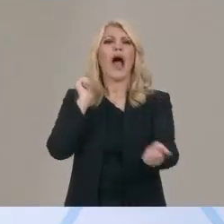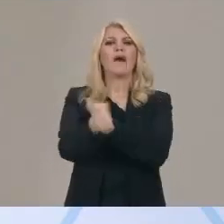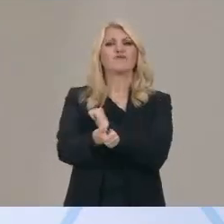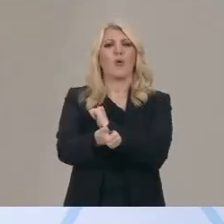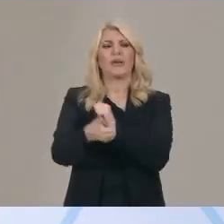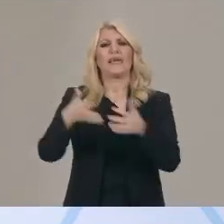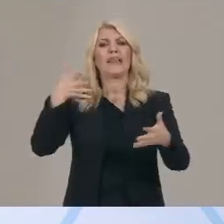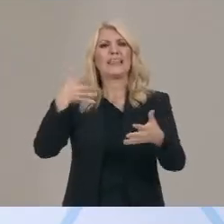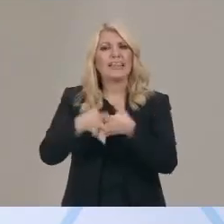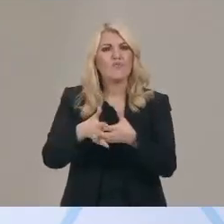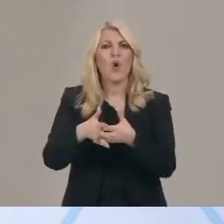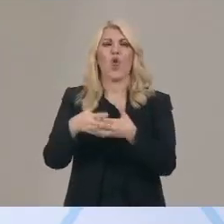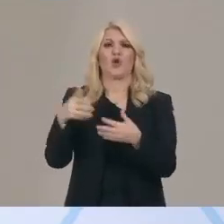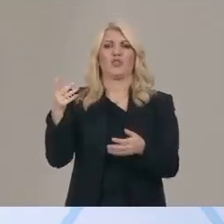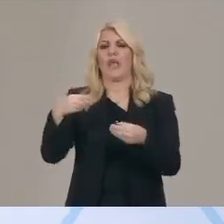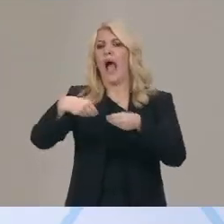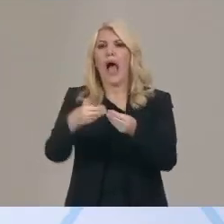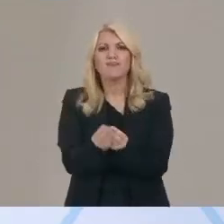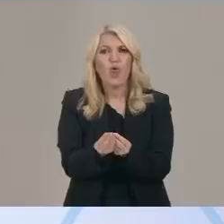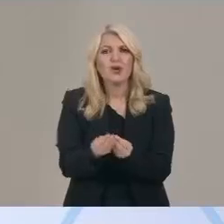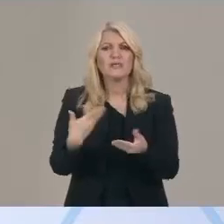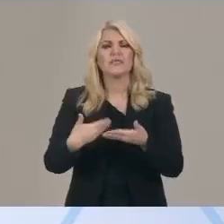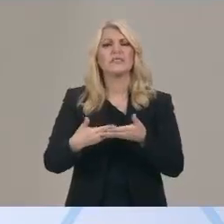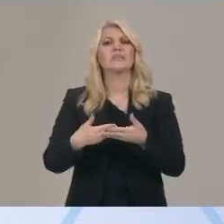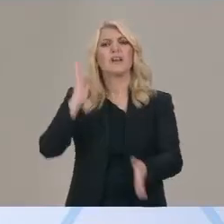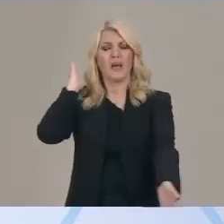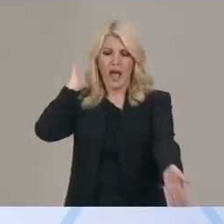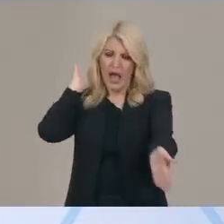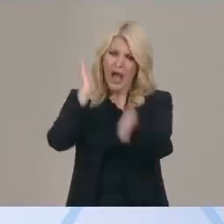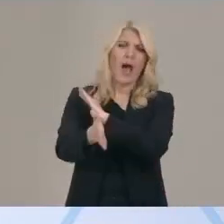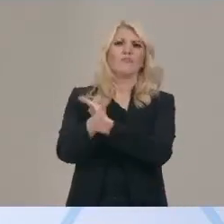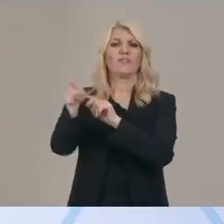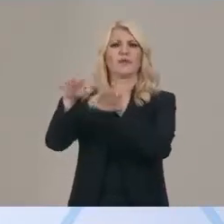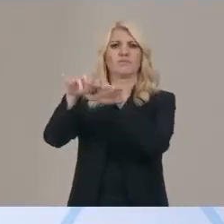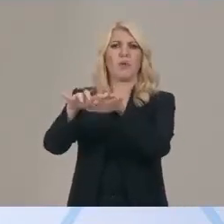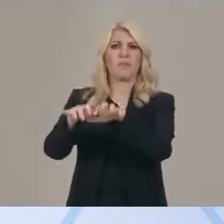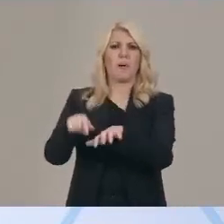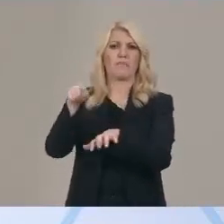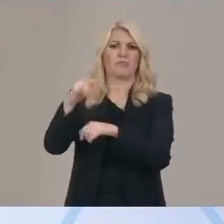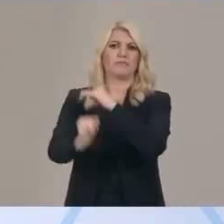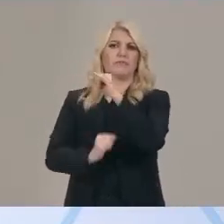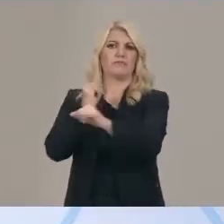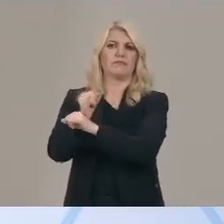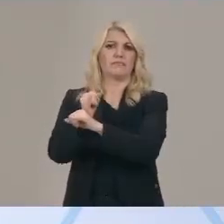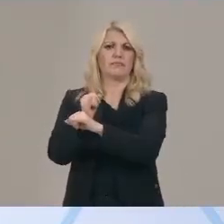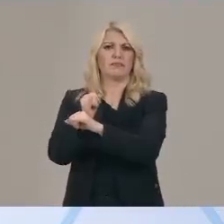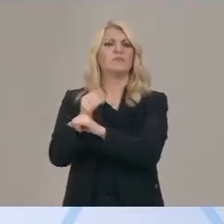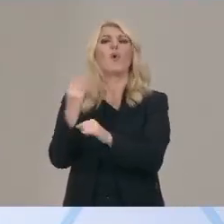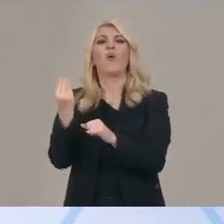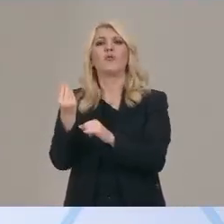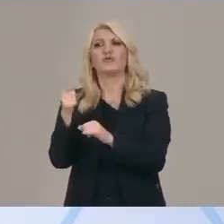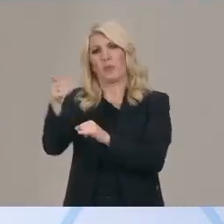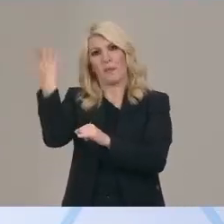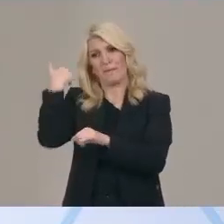όπως τιμολόγια και αποδείξεις λιανικής απευθείας στην πλατφόρμα My Data μέσω smartphone